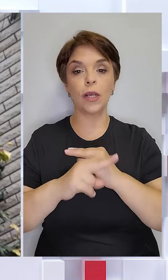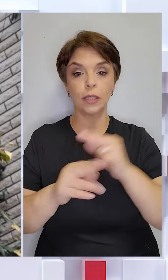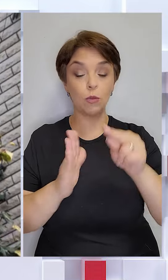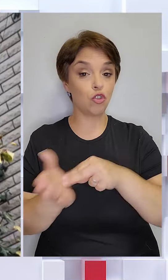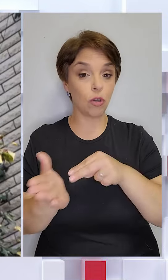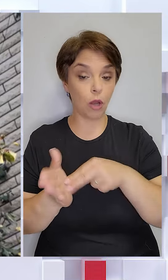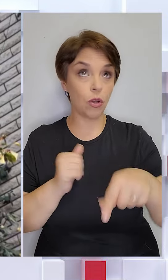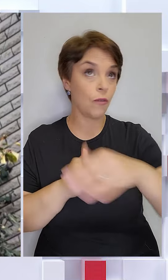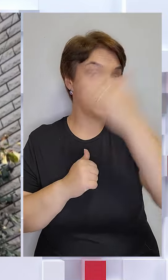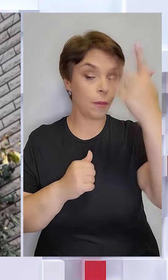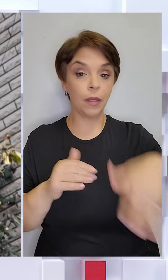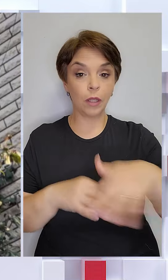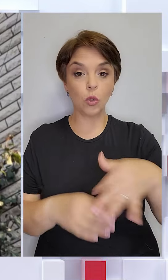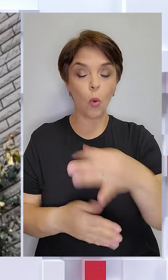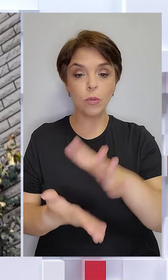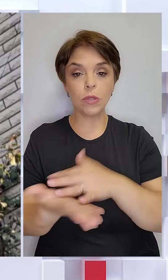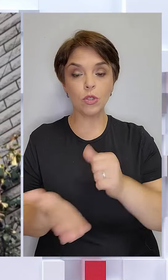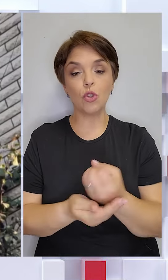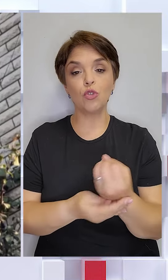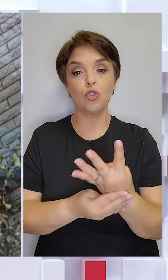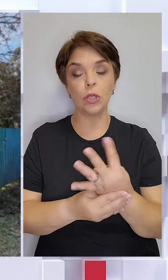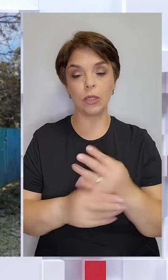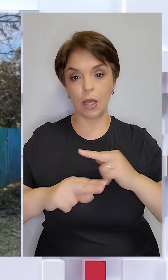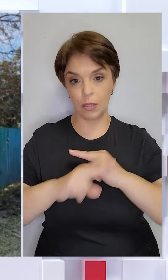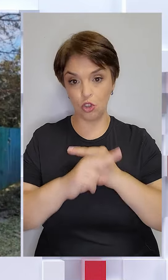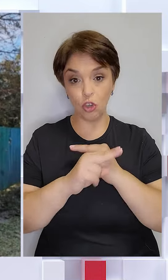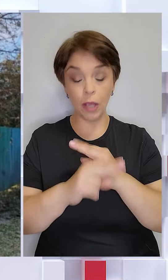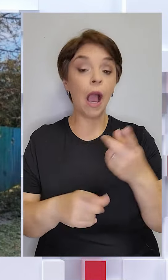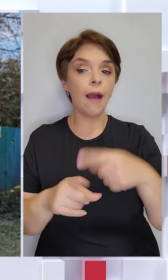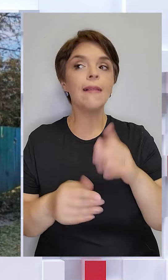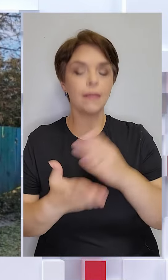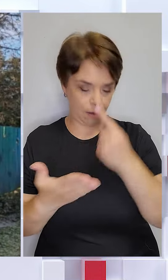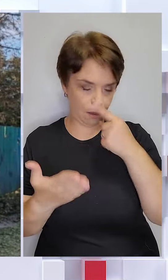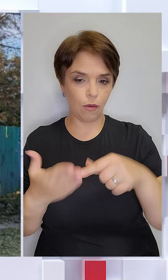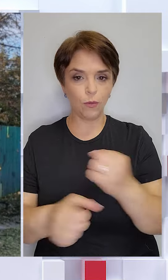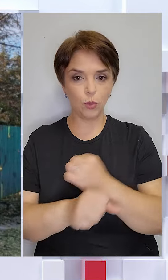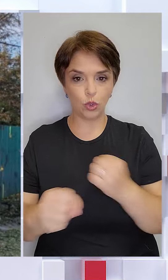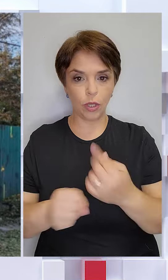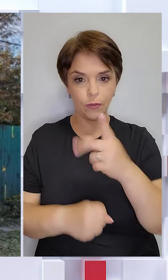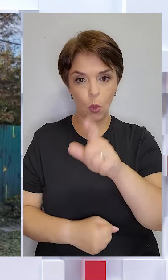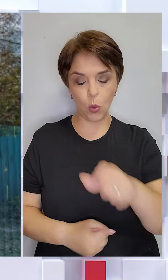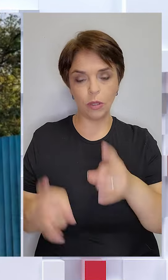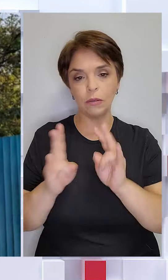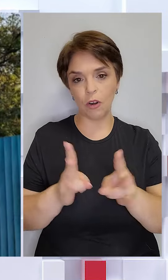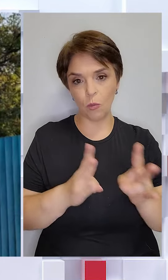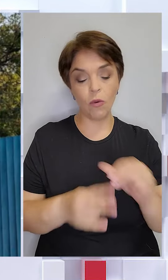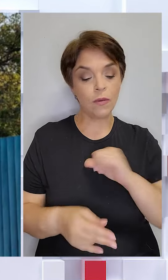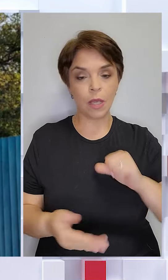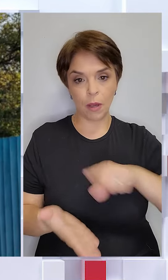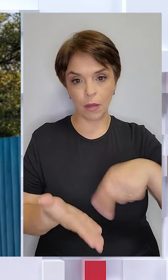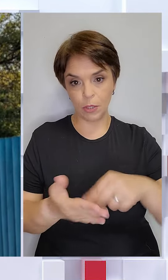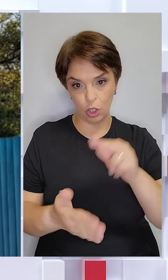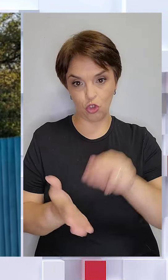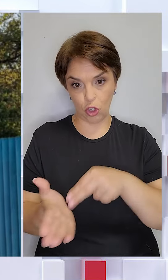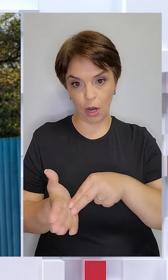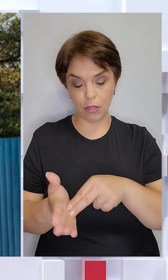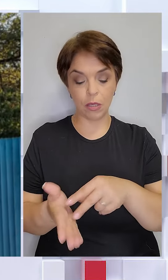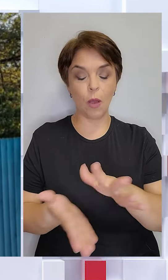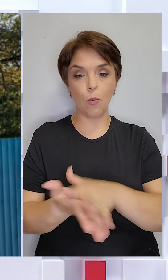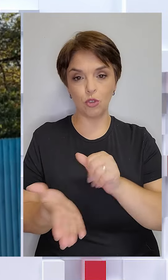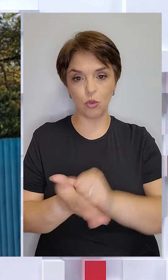Черкащину. В небі над областю знищили 14 безпілотників, але є і влучання. 2 людей травмовані в самих Черкасах,